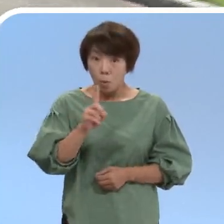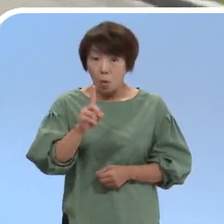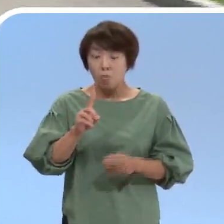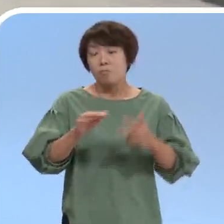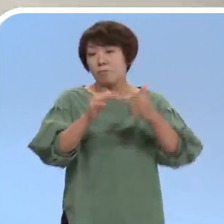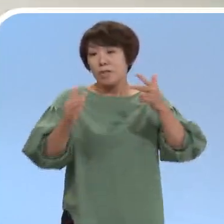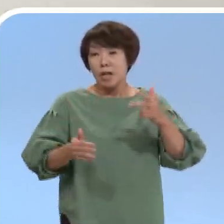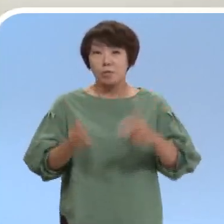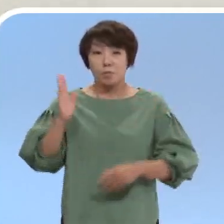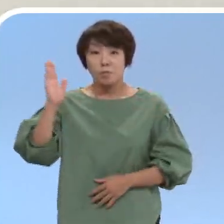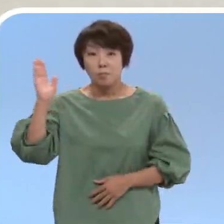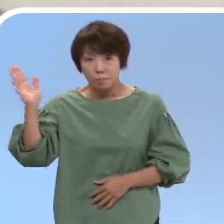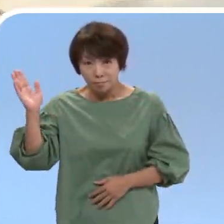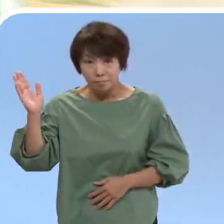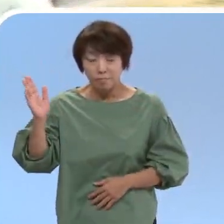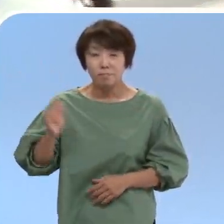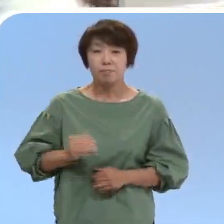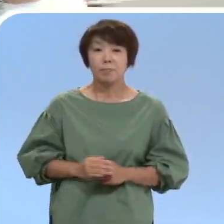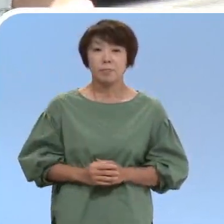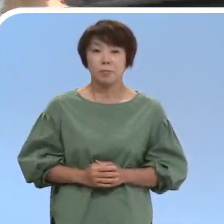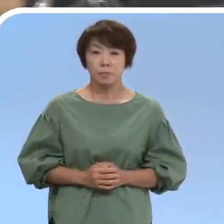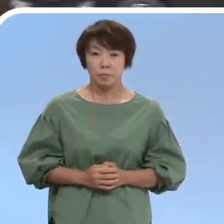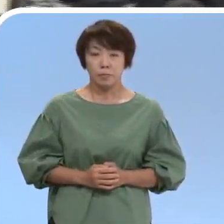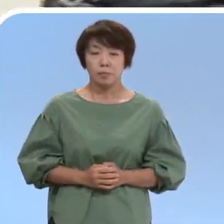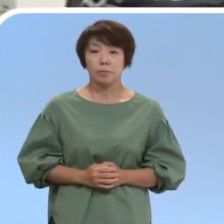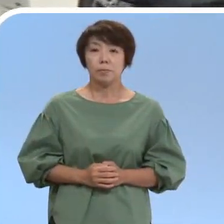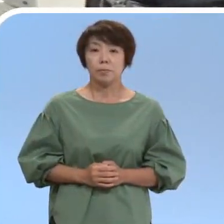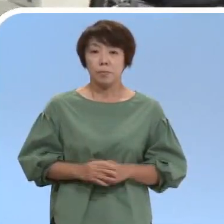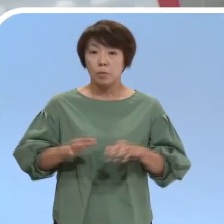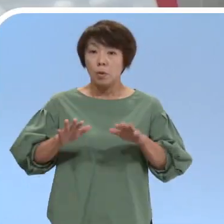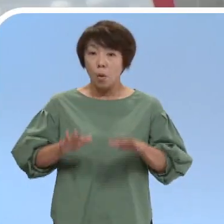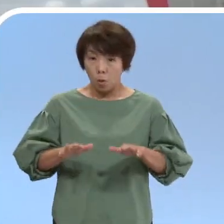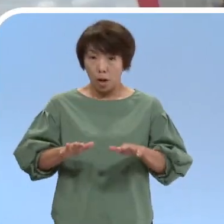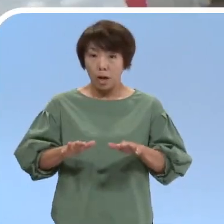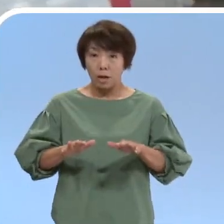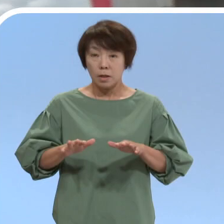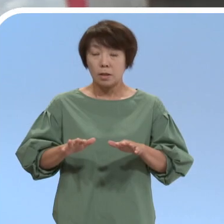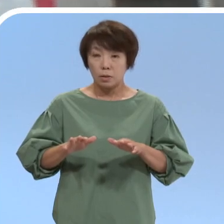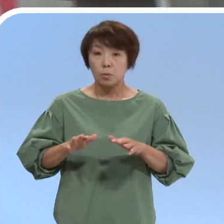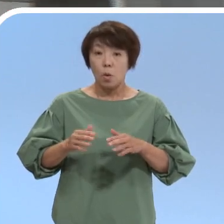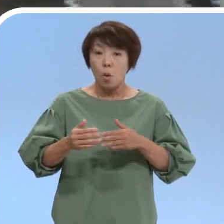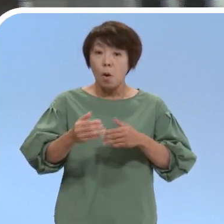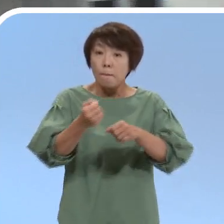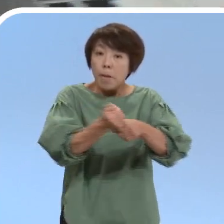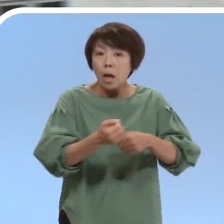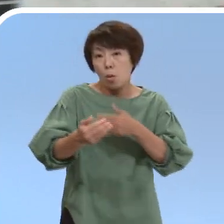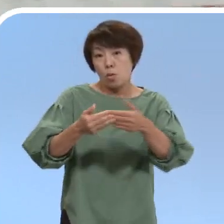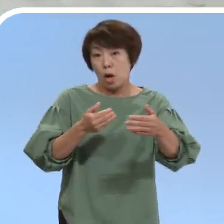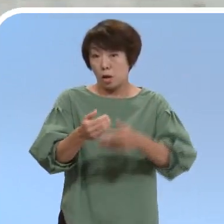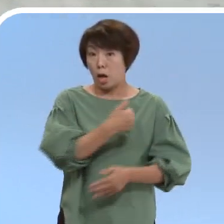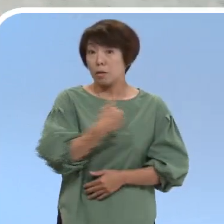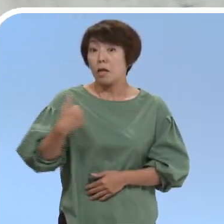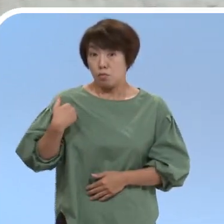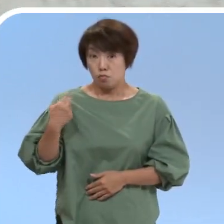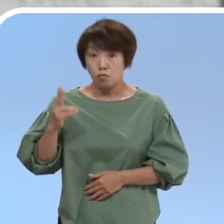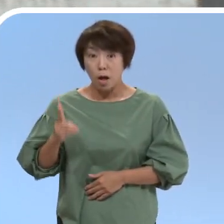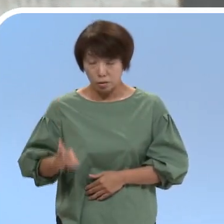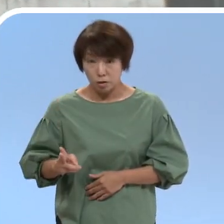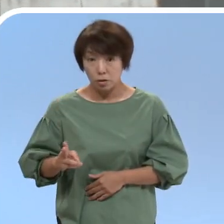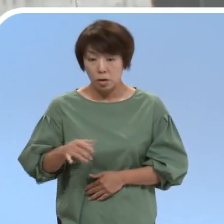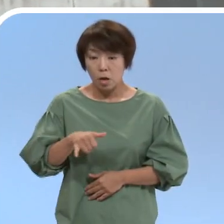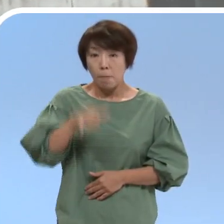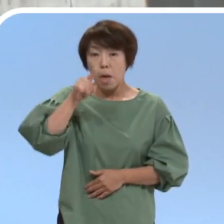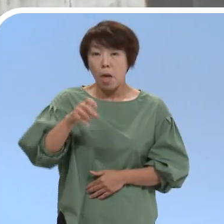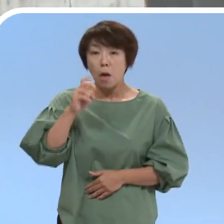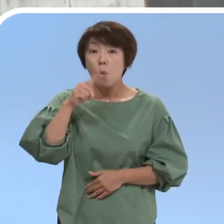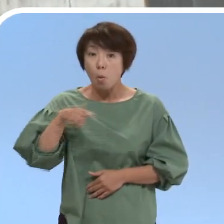ら、あいおいペーロン会館にやってきました。今回あいおいペーロンの体験ということなんですけど、そ